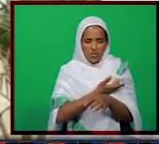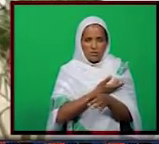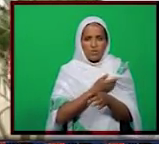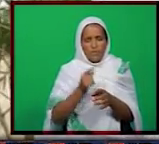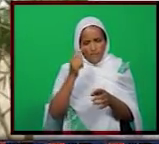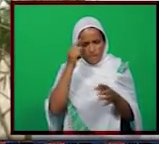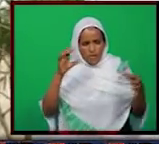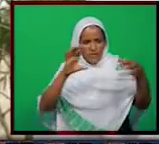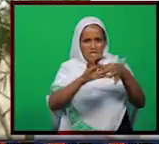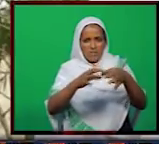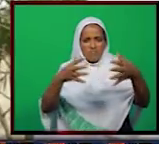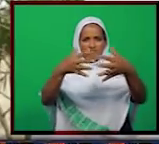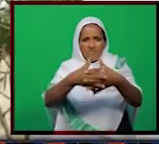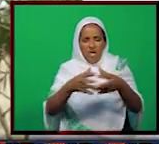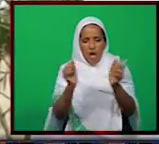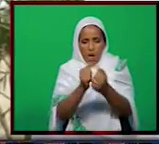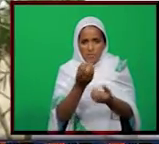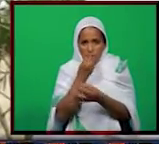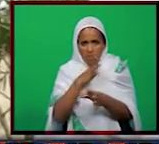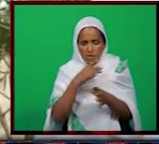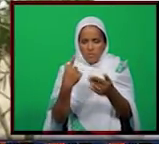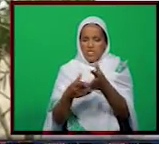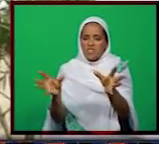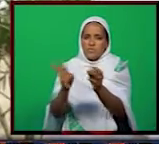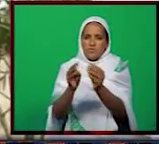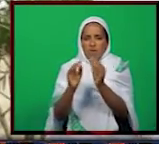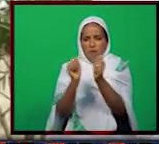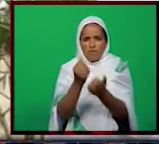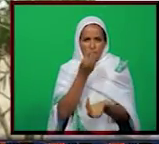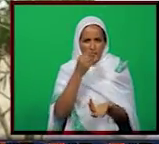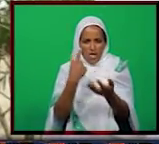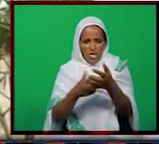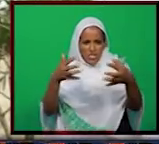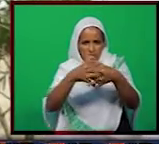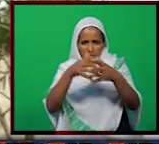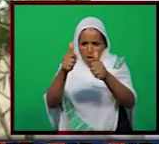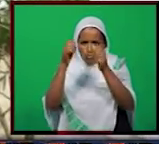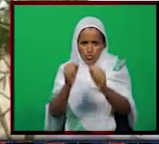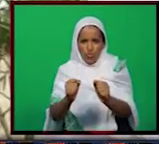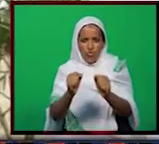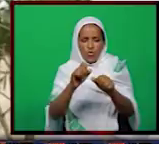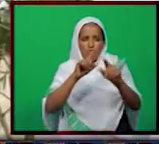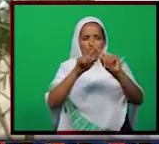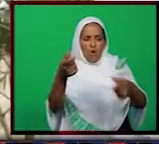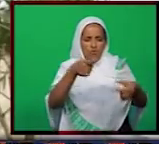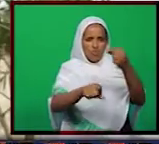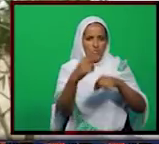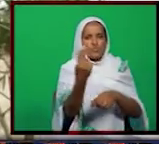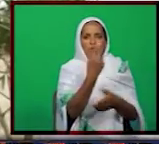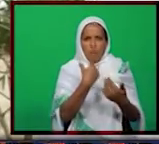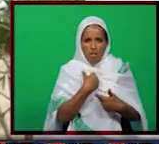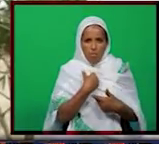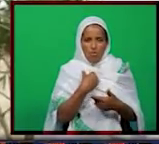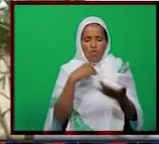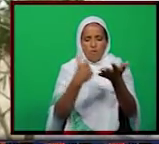የሚጠቀሙበት ሰዎች አሉ። አሁንም በመካከላችን መተሳሰብን ይፈጥራል። ለምን አብረን የማንበላ ሰዎች በዚህ በዓል ምክንያት ተሰባስበን አብረን እንበላለን። ይሄ ትስስር በራሱን